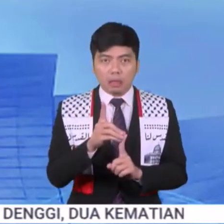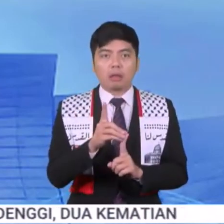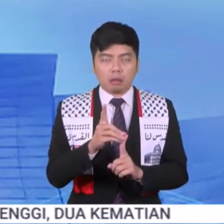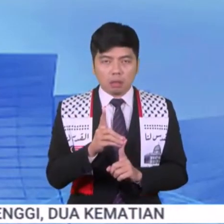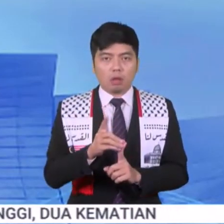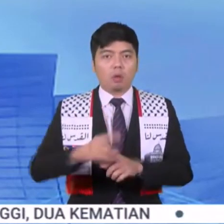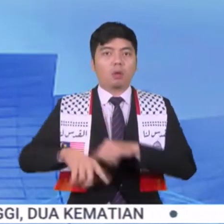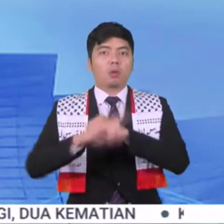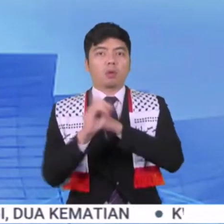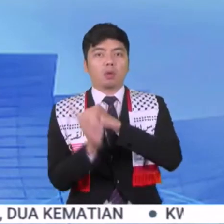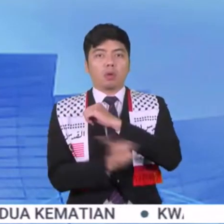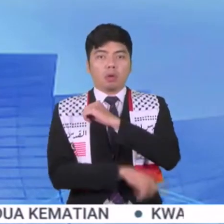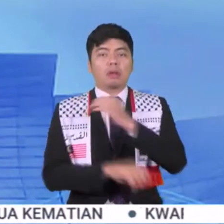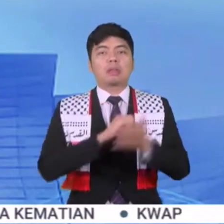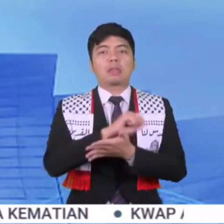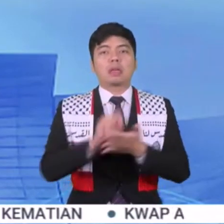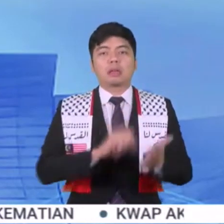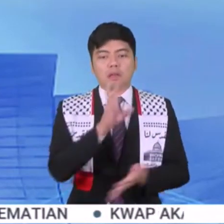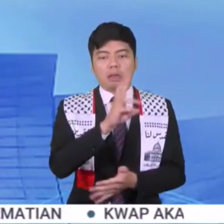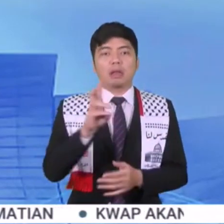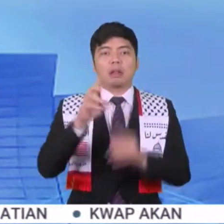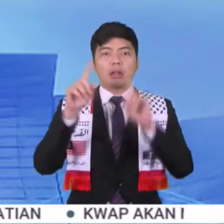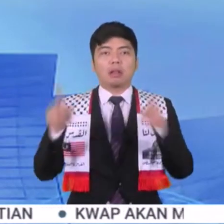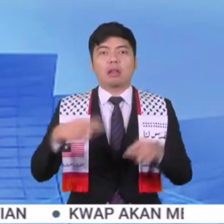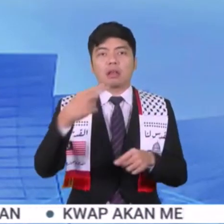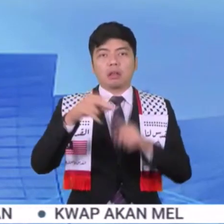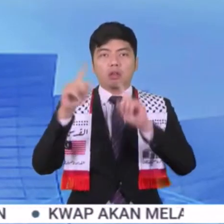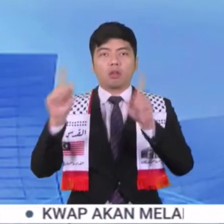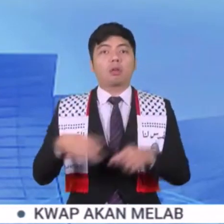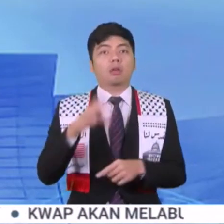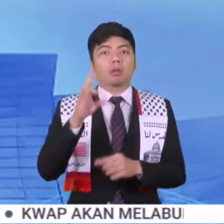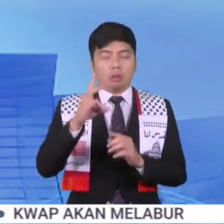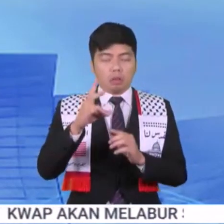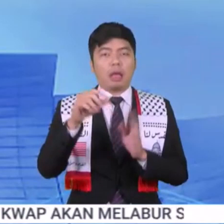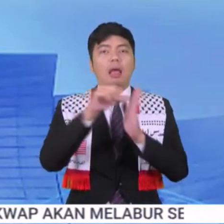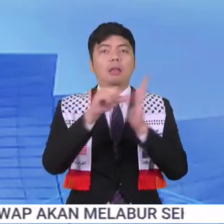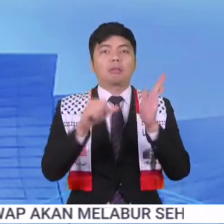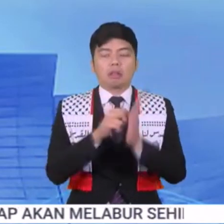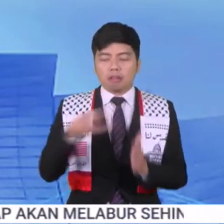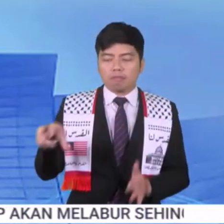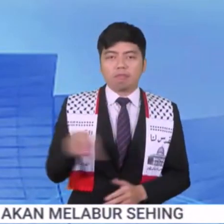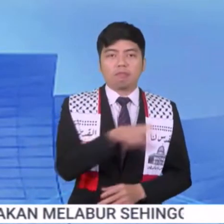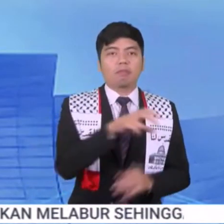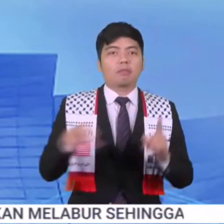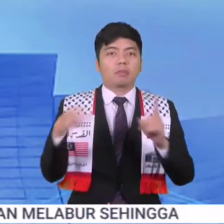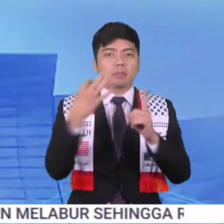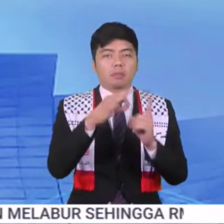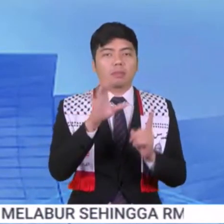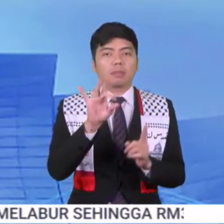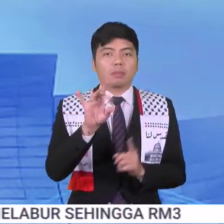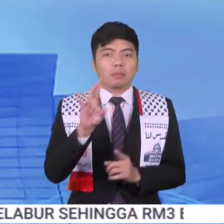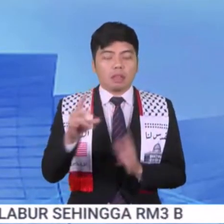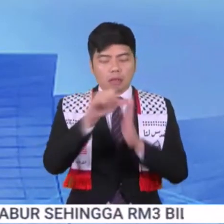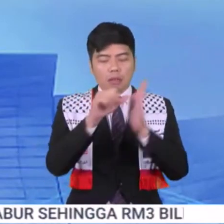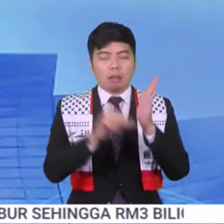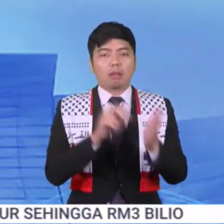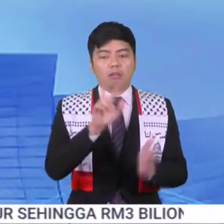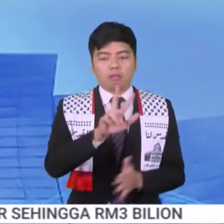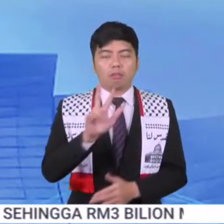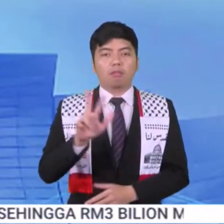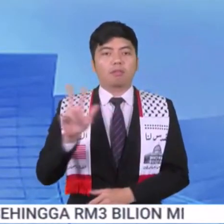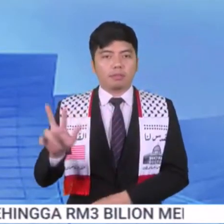tindakan akan diambil selaras Seksyen 66H-7 Akta Pengangkutan Jalan 1987